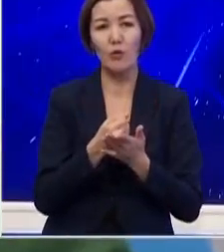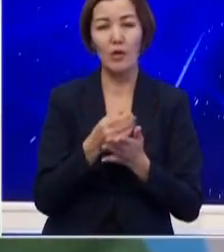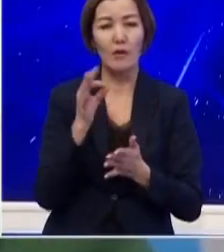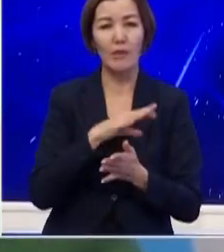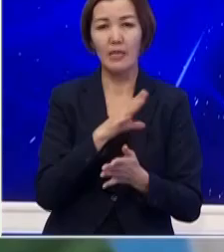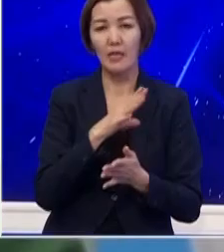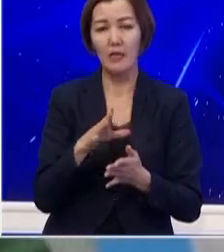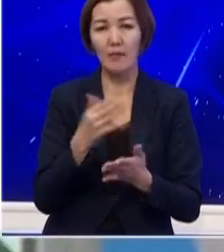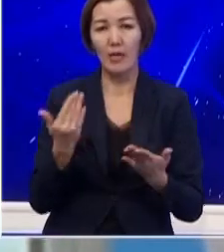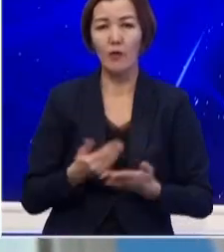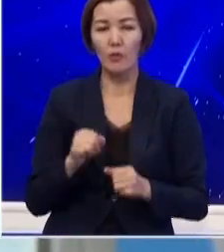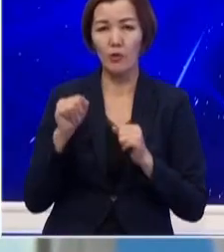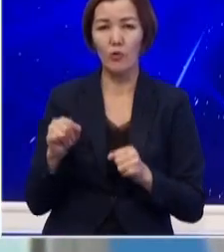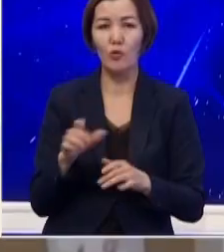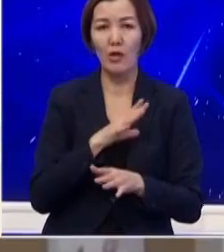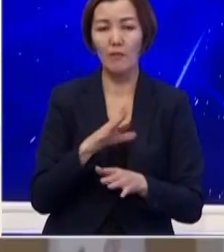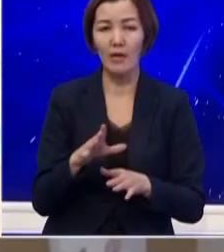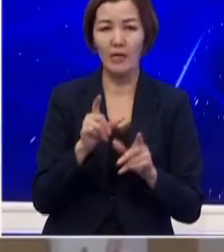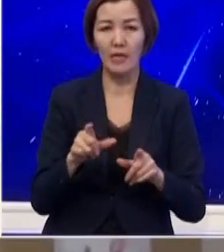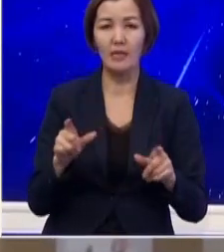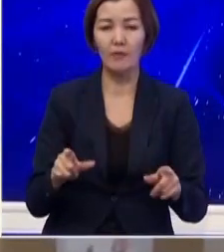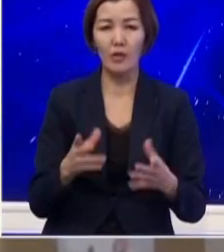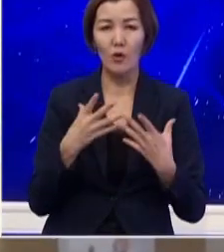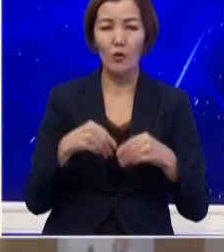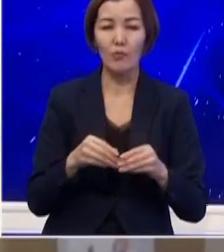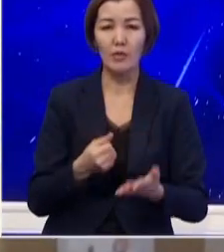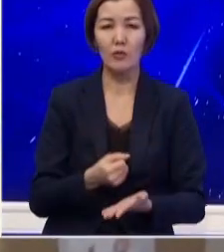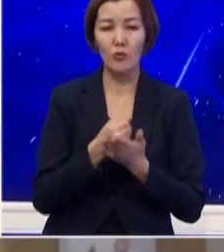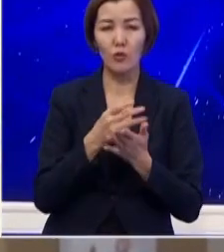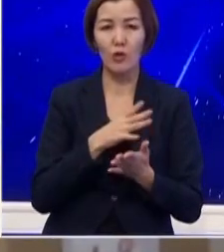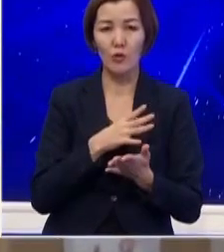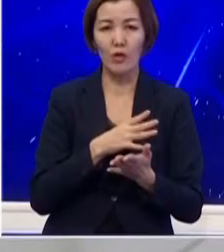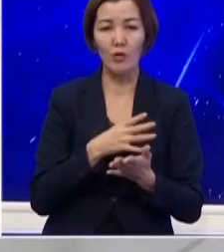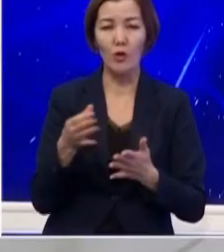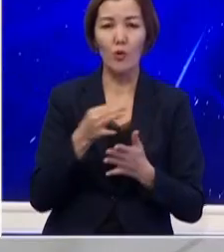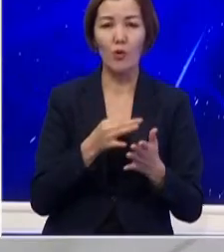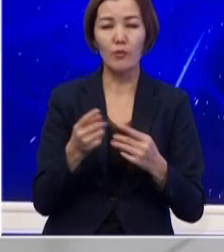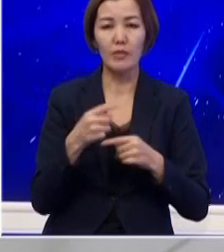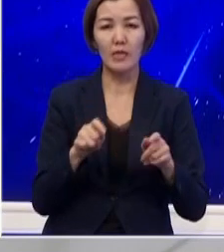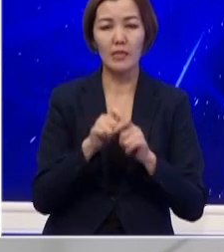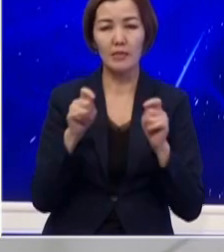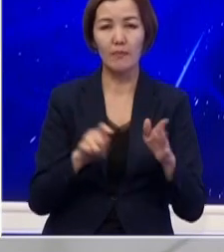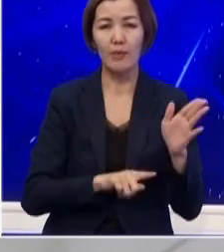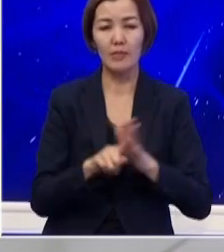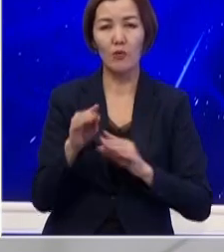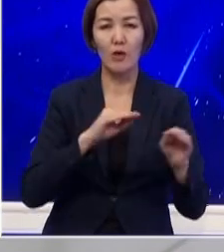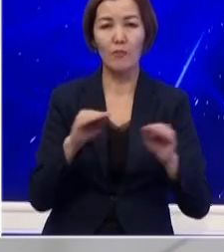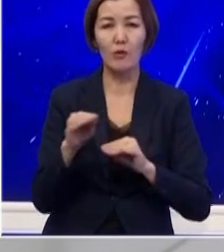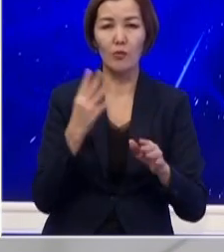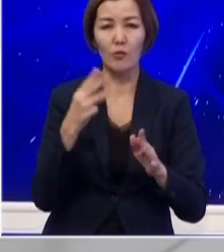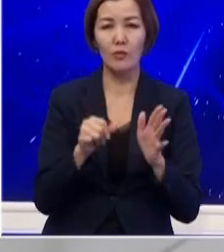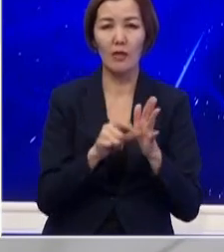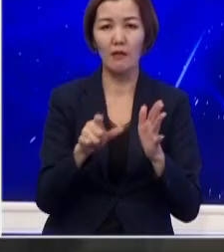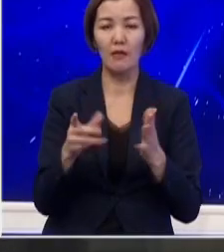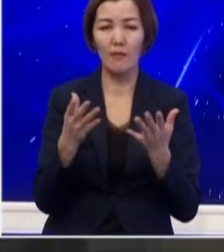алмаған, әлеуметтік қорғалмаған санаттағы жастар мен отбасыларды қолдау. Айта кету керек, облыста кәсіп бастауға қажетті құрал-жабдықты 36